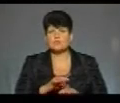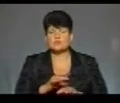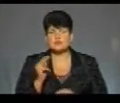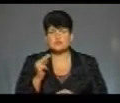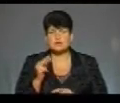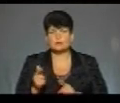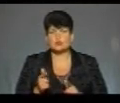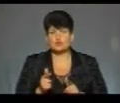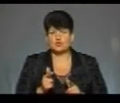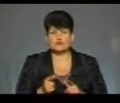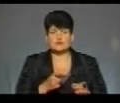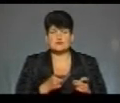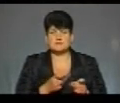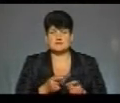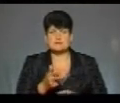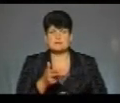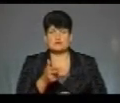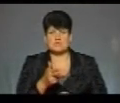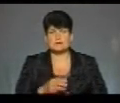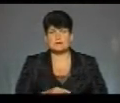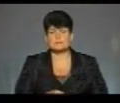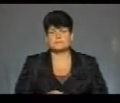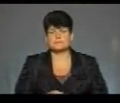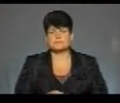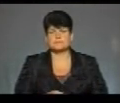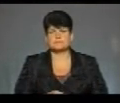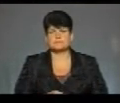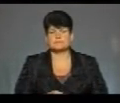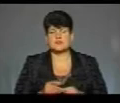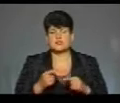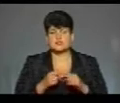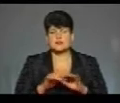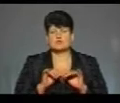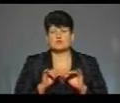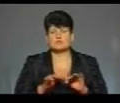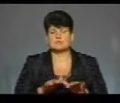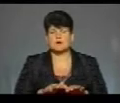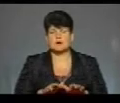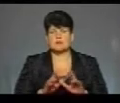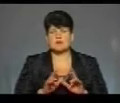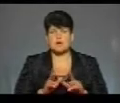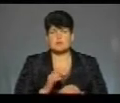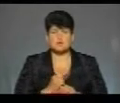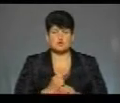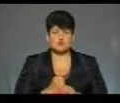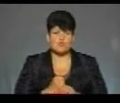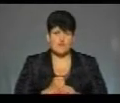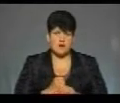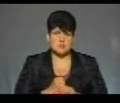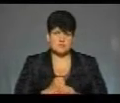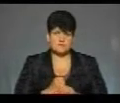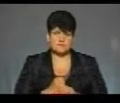навчальну підготовку до стрільби з пістолета Макарова. Інженерну справу, як працювати,